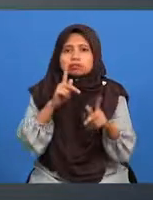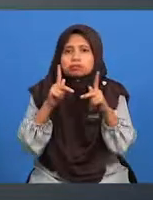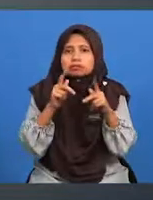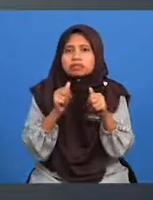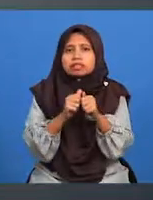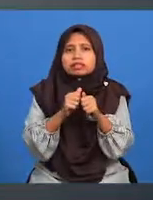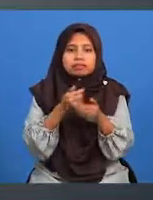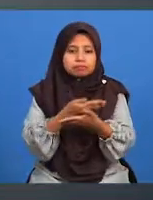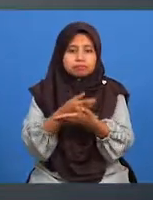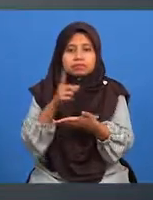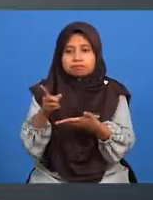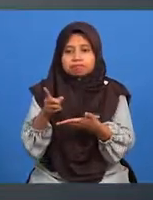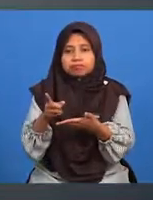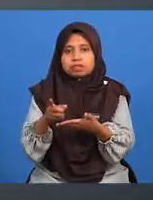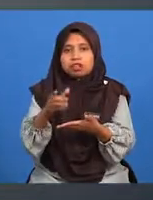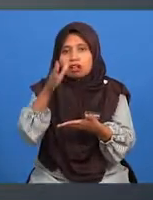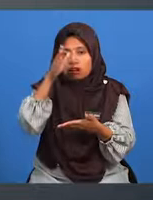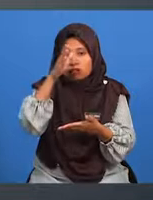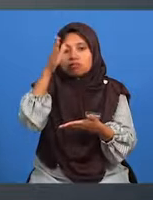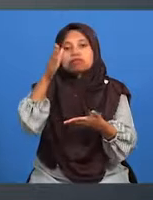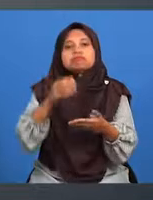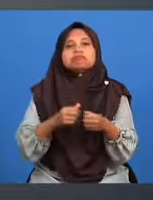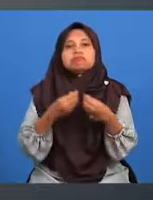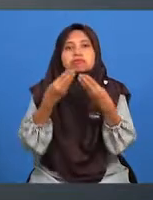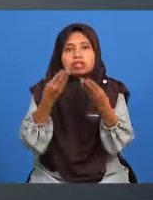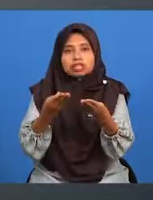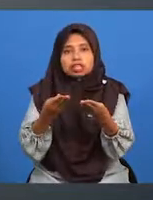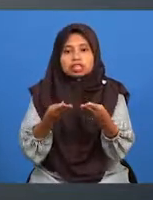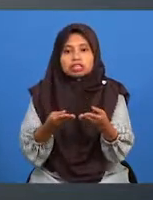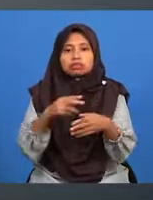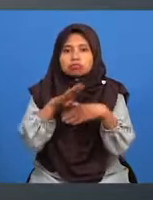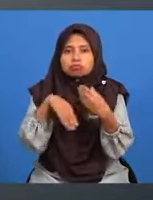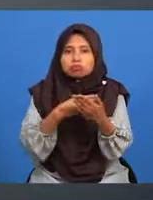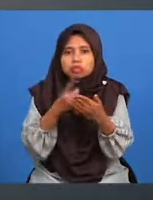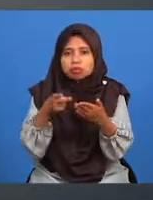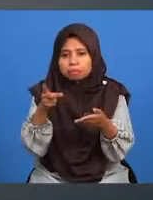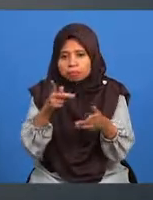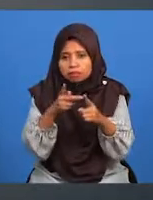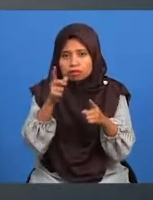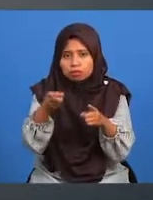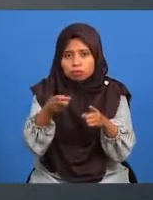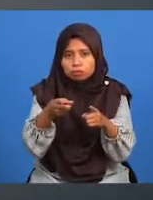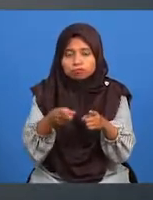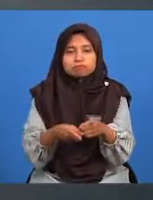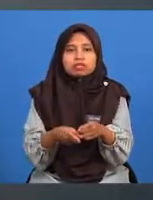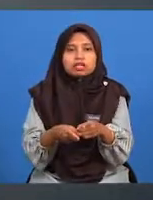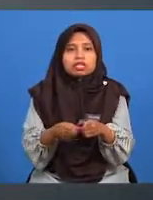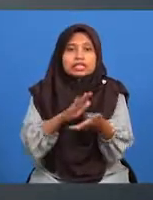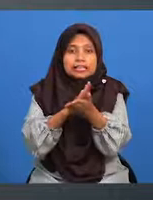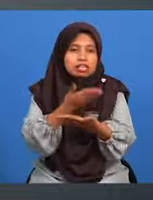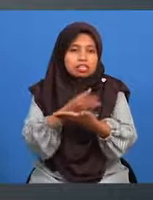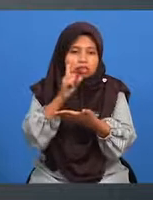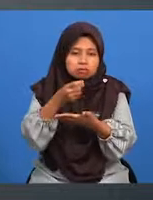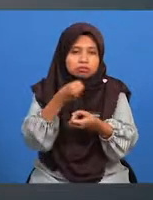anaknya Soleh, "Ayah berikan rumah ini kepada kamu, Soleh." Soleh mesti terus membalas lafaz